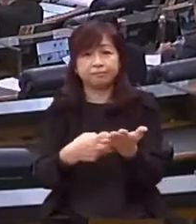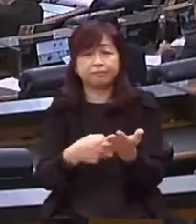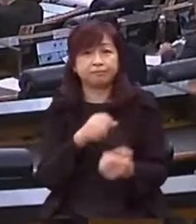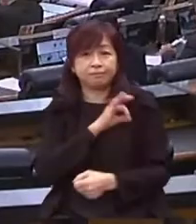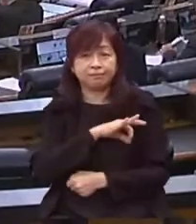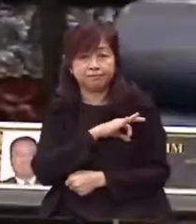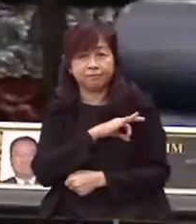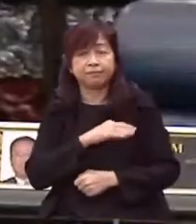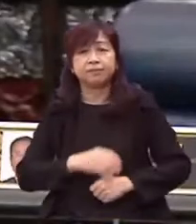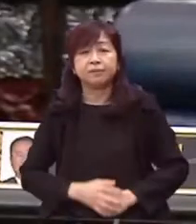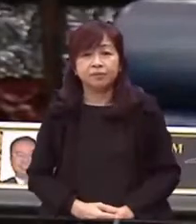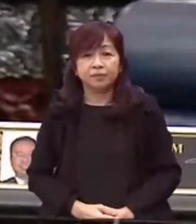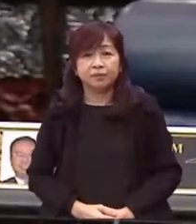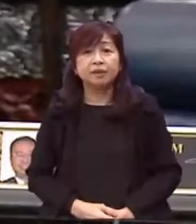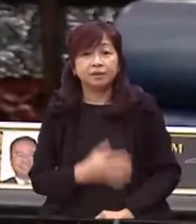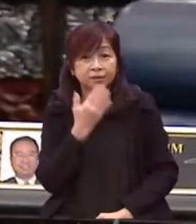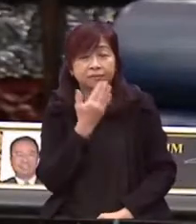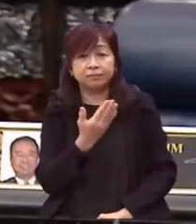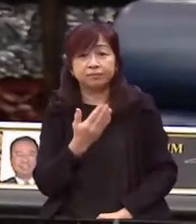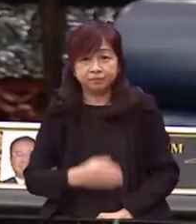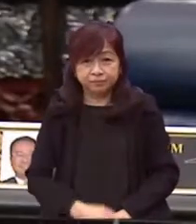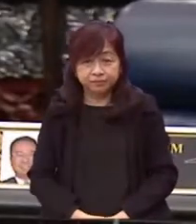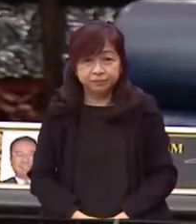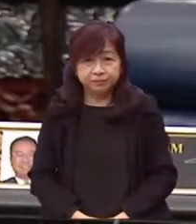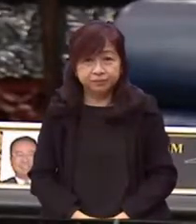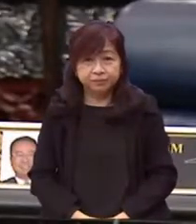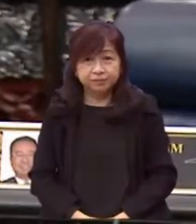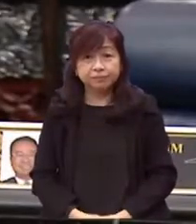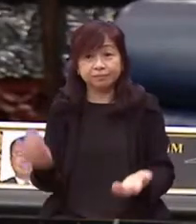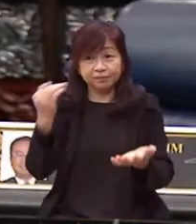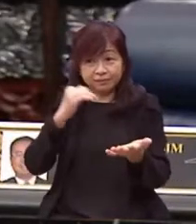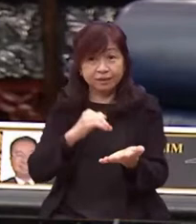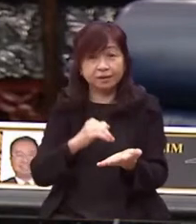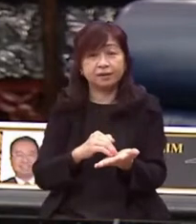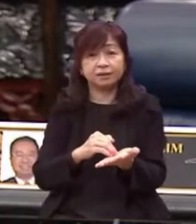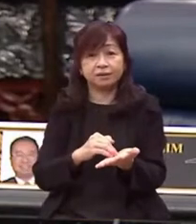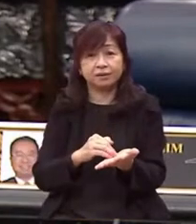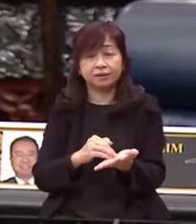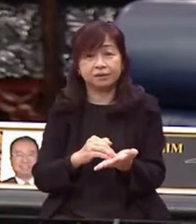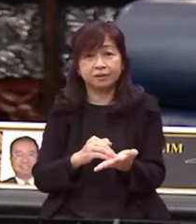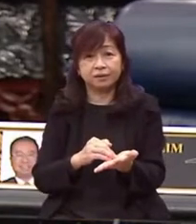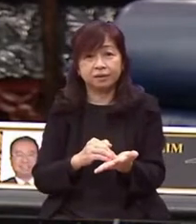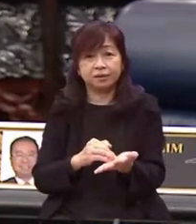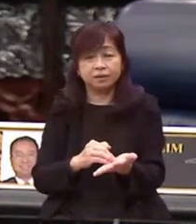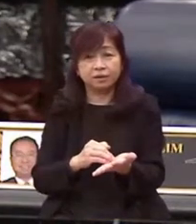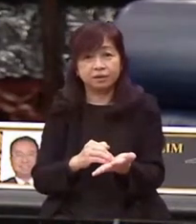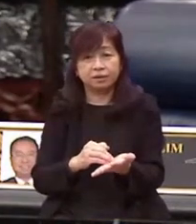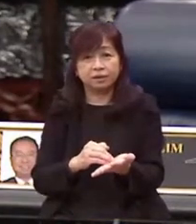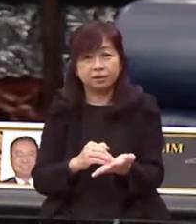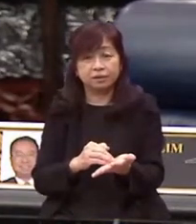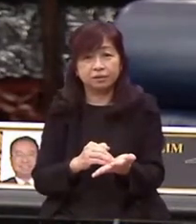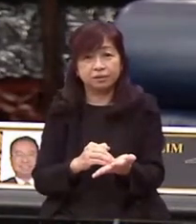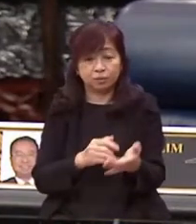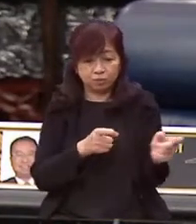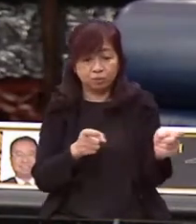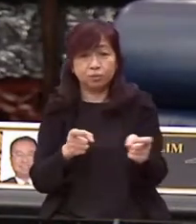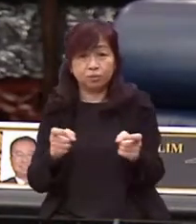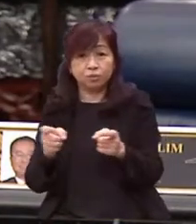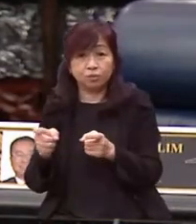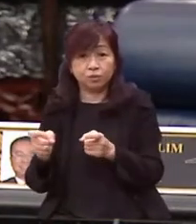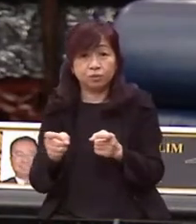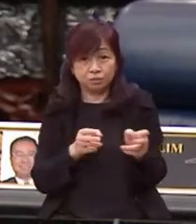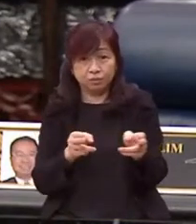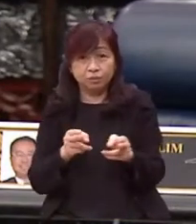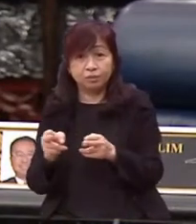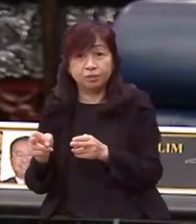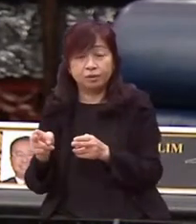Terima kasih sebelum Sekali lagi saya tekankan bahwa pengendalian susu inilah di